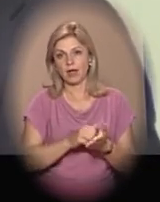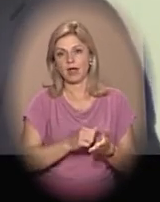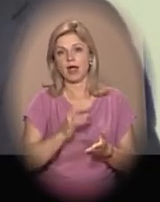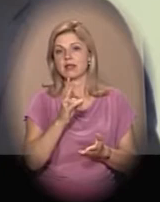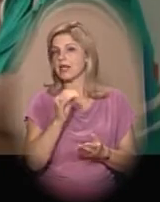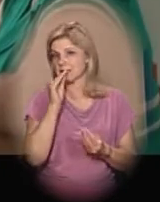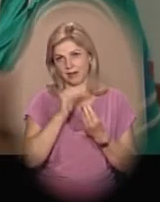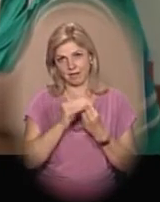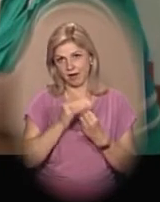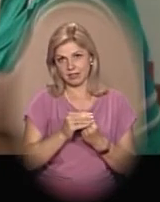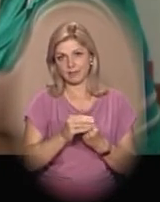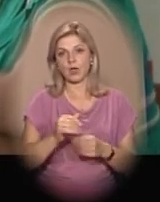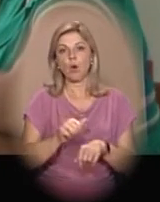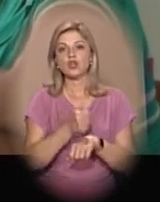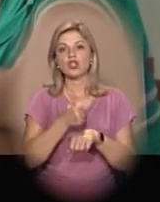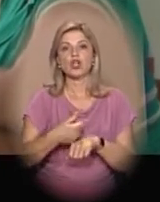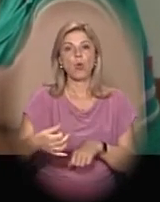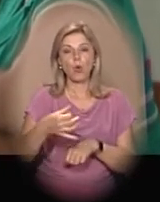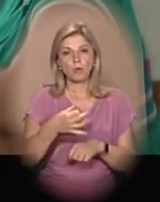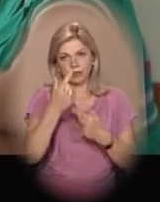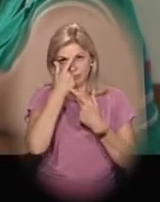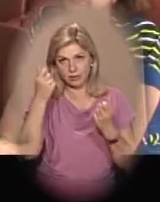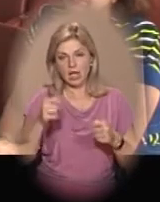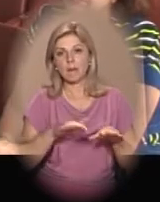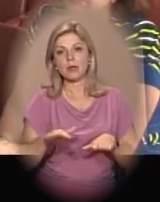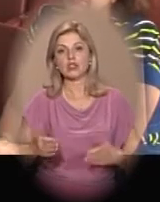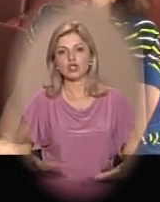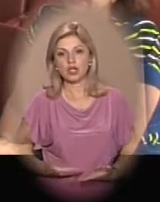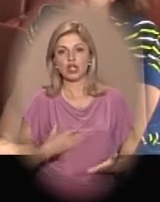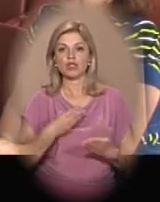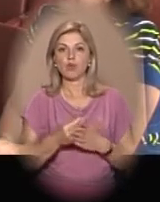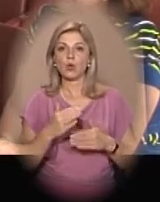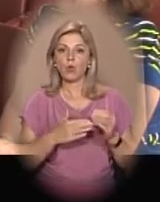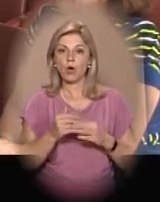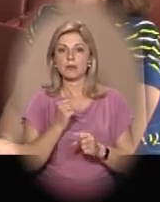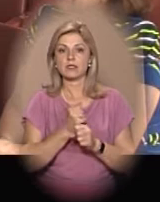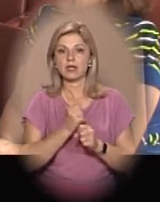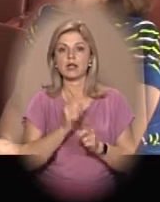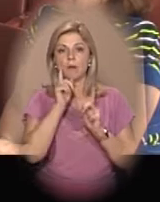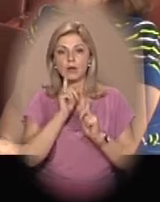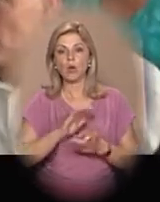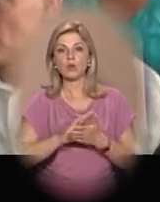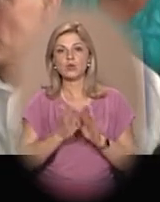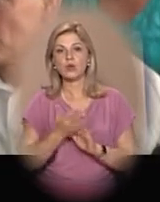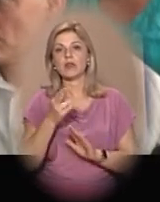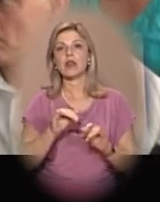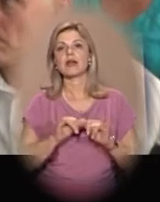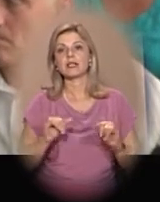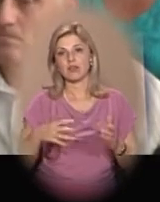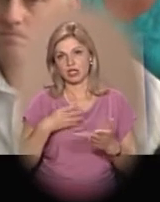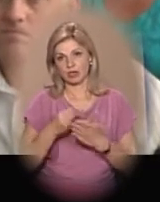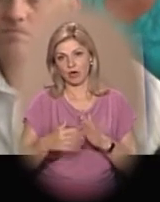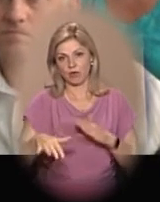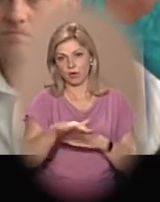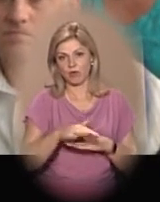скривати. Очільник області закликав місцевих жителів власними руками створювати сприятливі умови для розвитку свого краю,